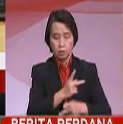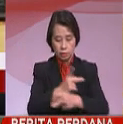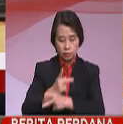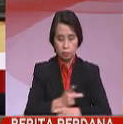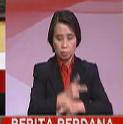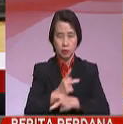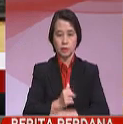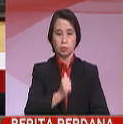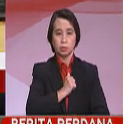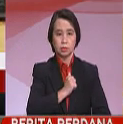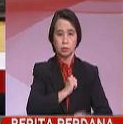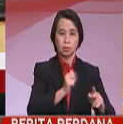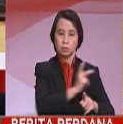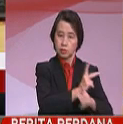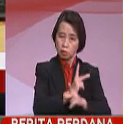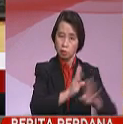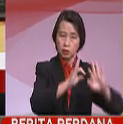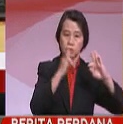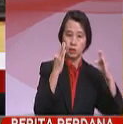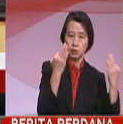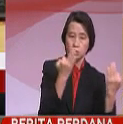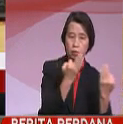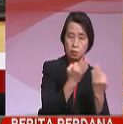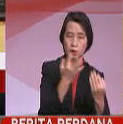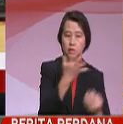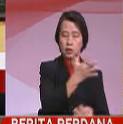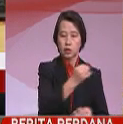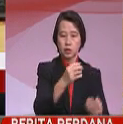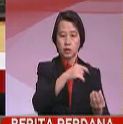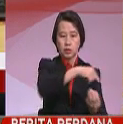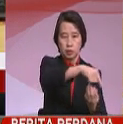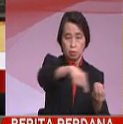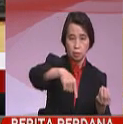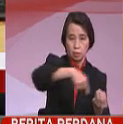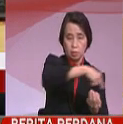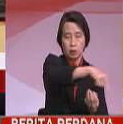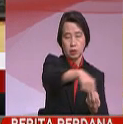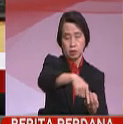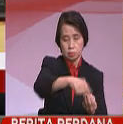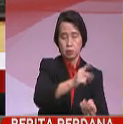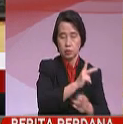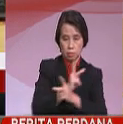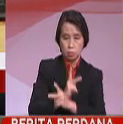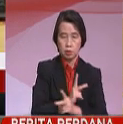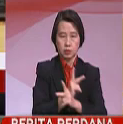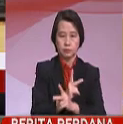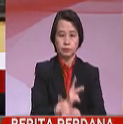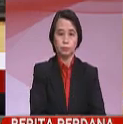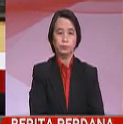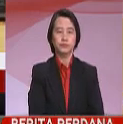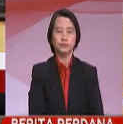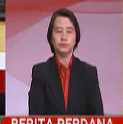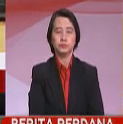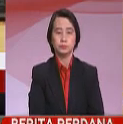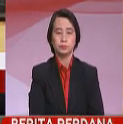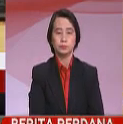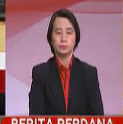diri, keluarga dan keadaan sekeliling kita.